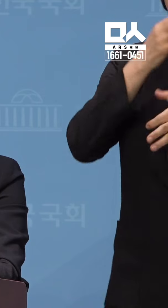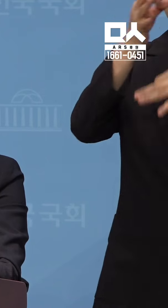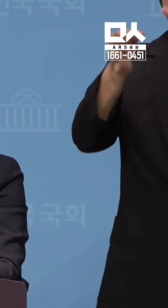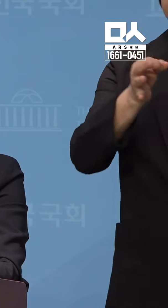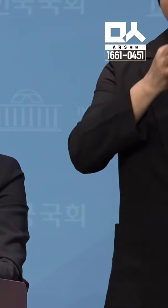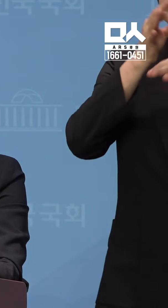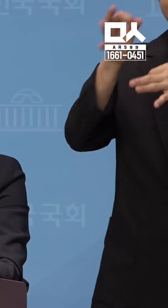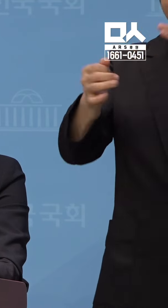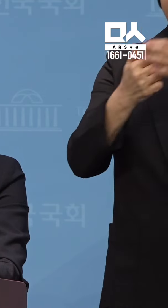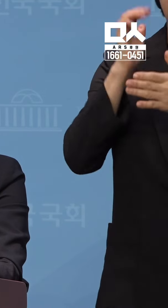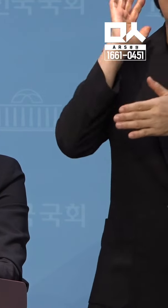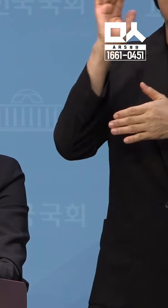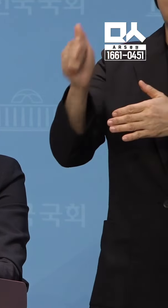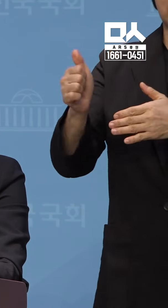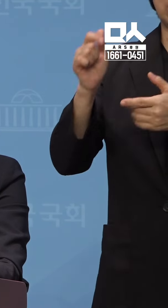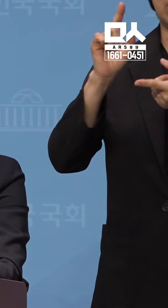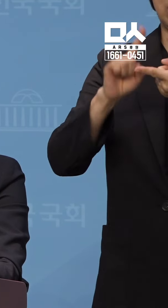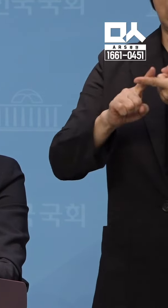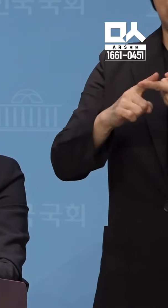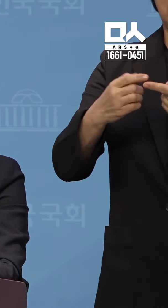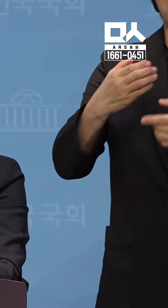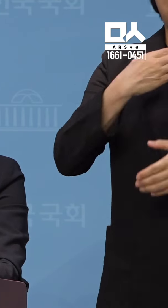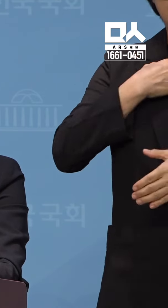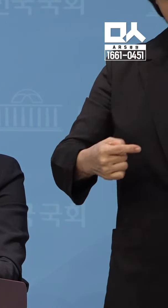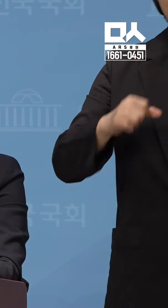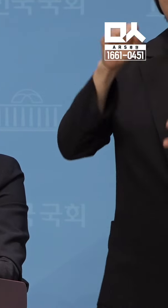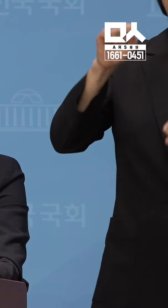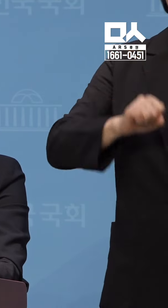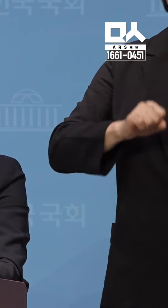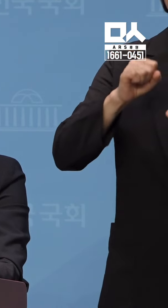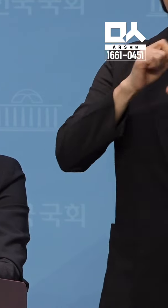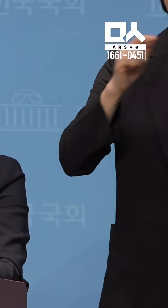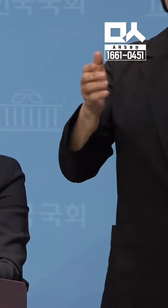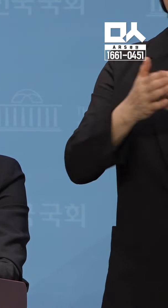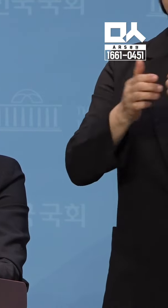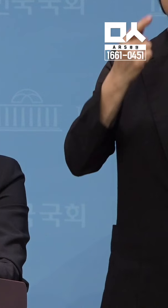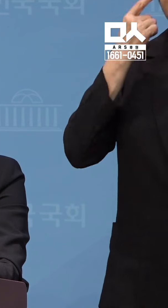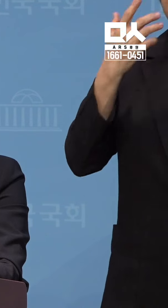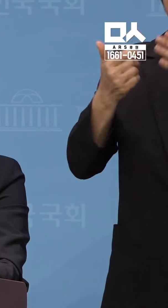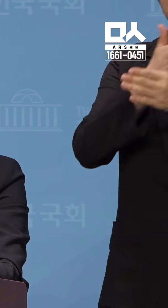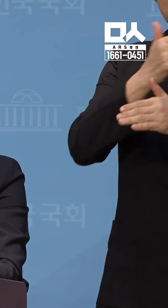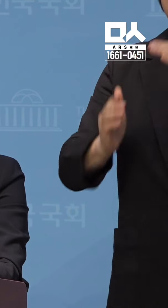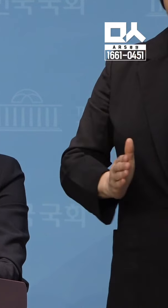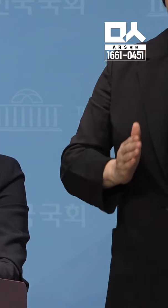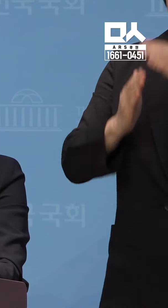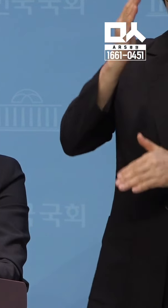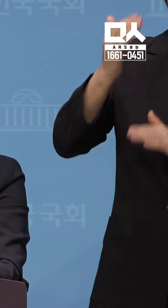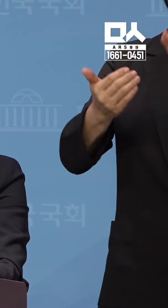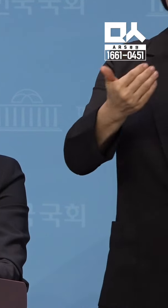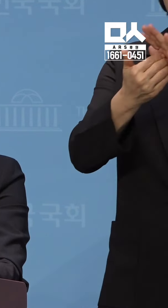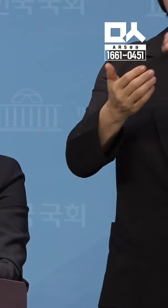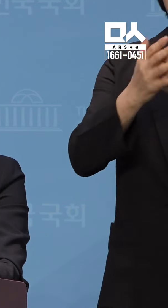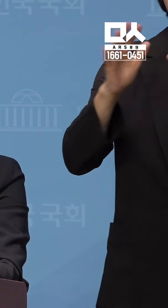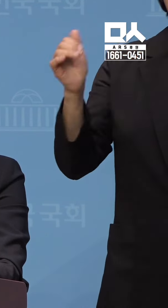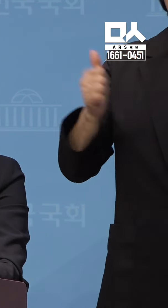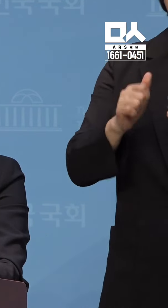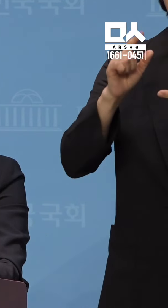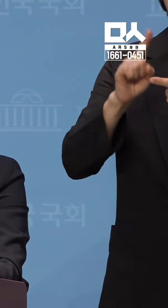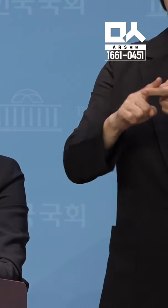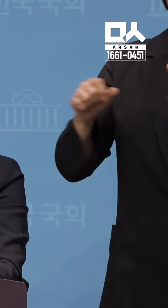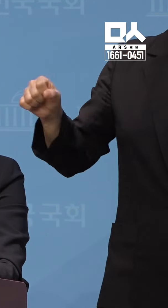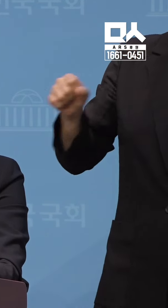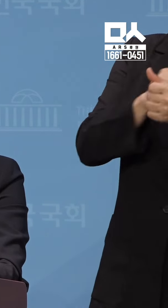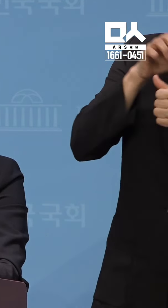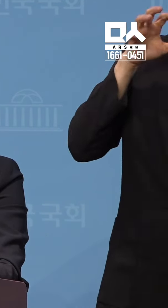외침이 대통령에 대한 위의 행위입니까? 명백한 과잉 경호이자 국회의원에 대한